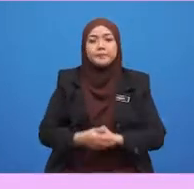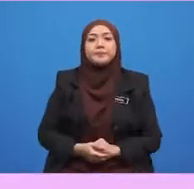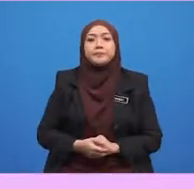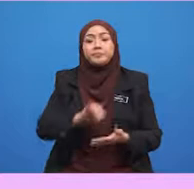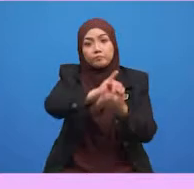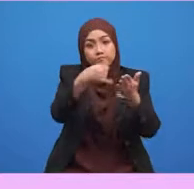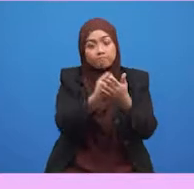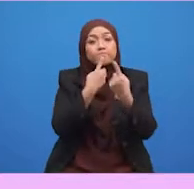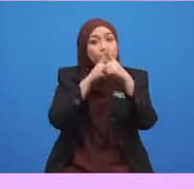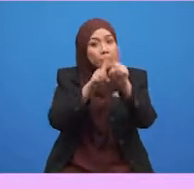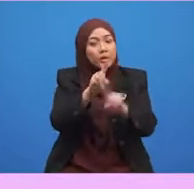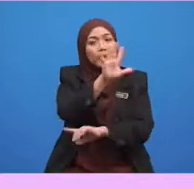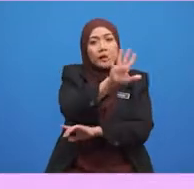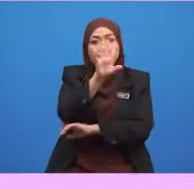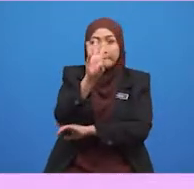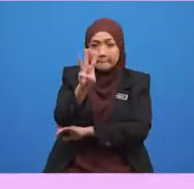dengan